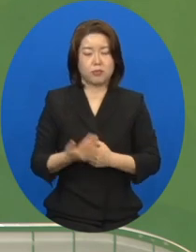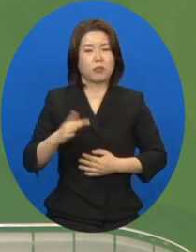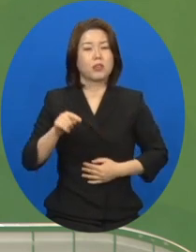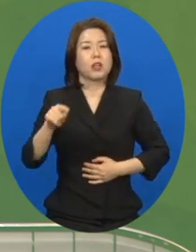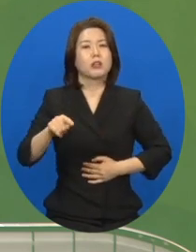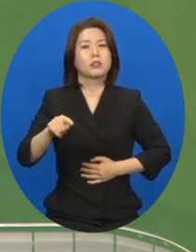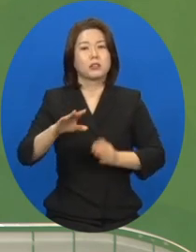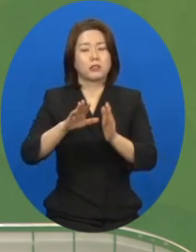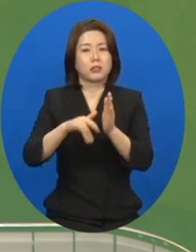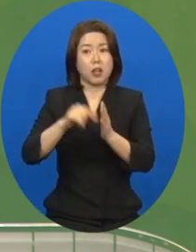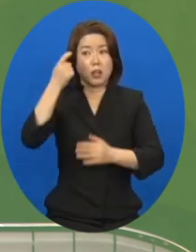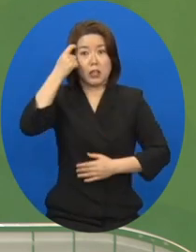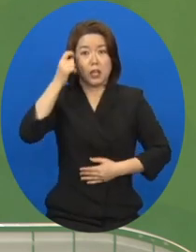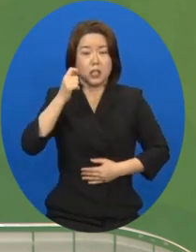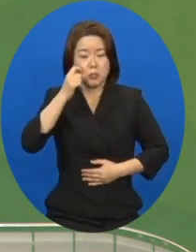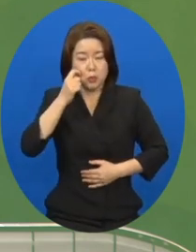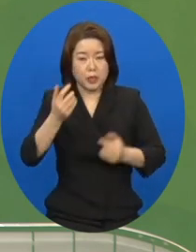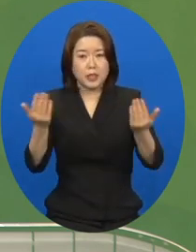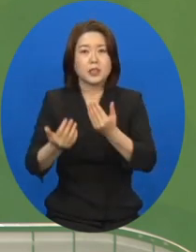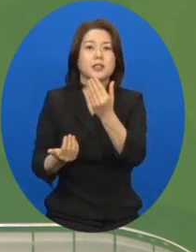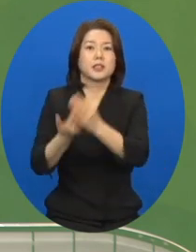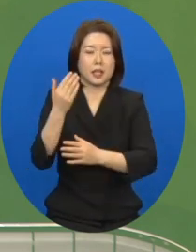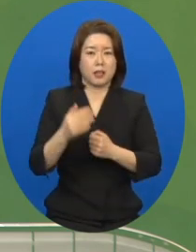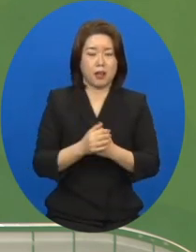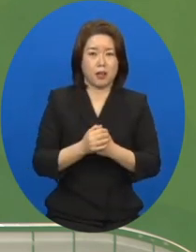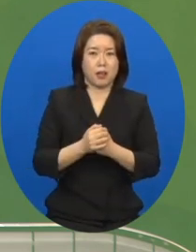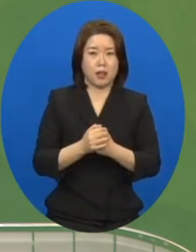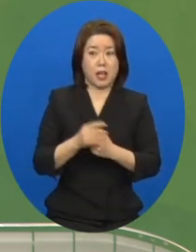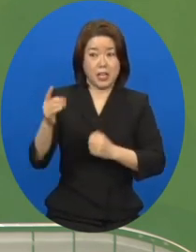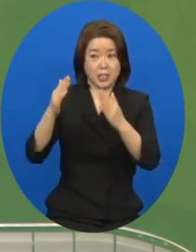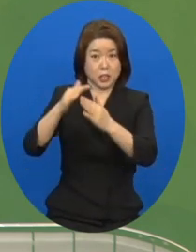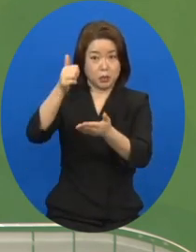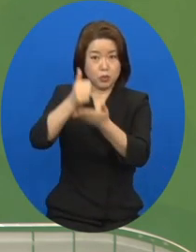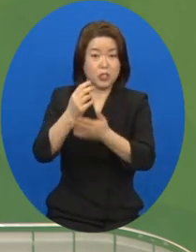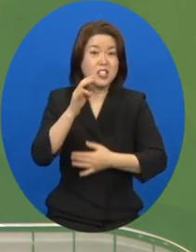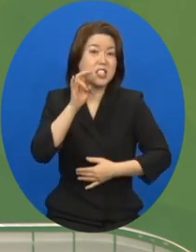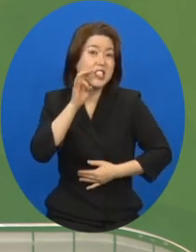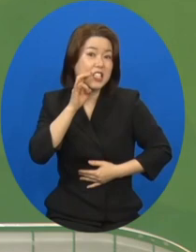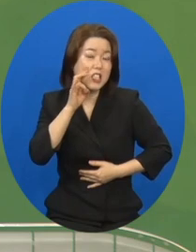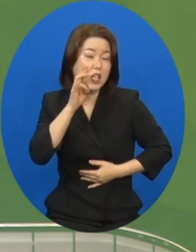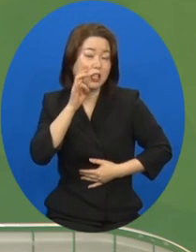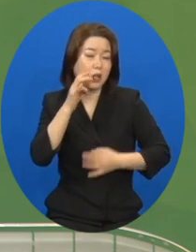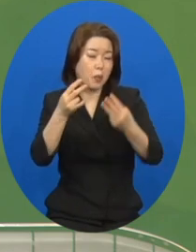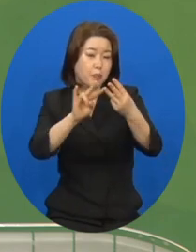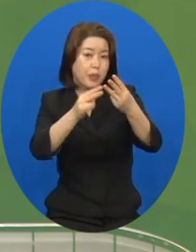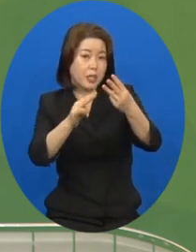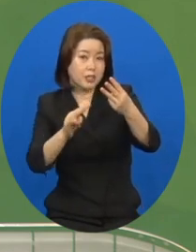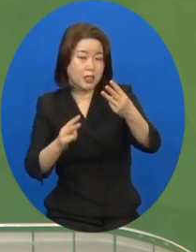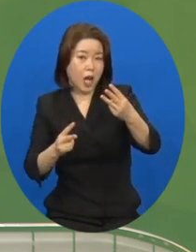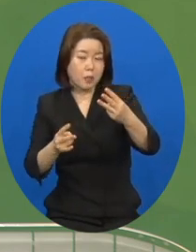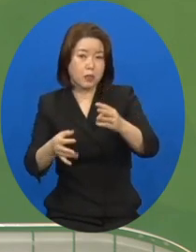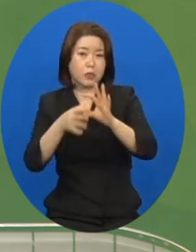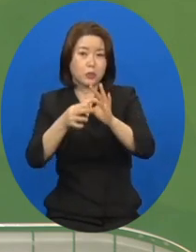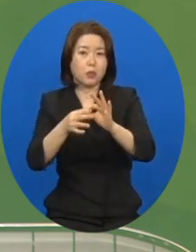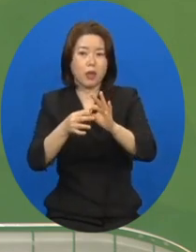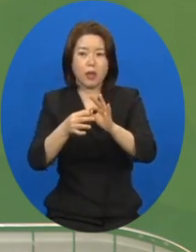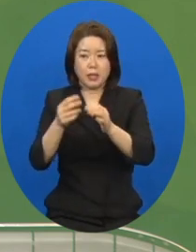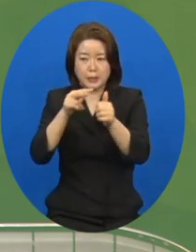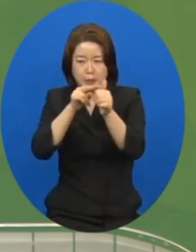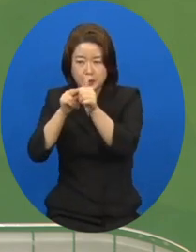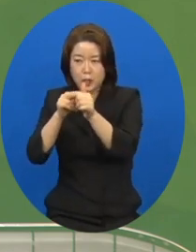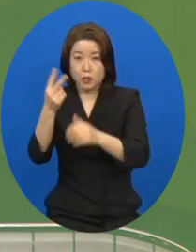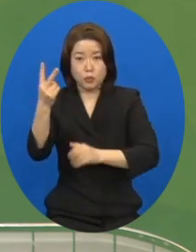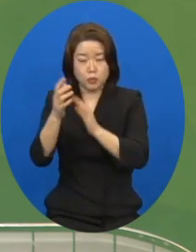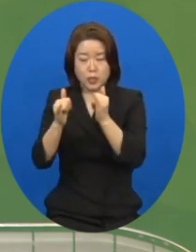일이 일어나는데 그 창녀 라합을 통하여 이 정탐꾼들이 보호를 받습니다. 그리고